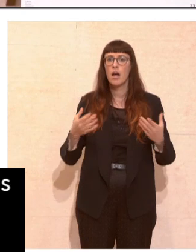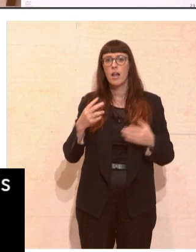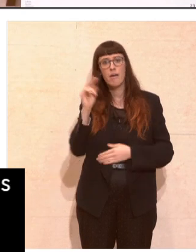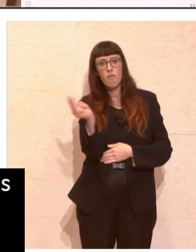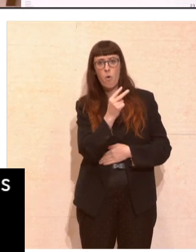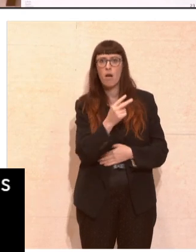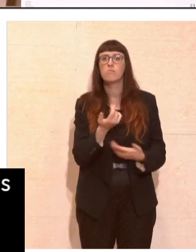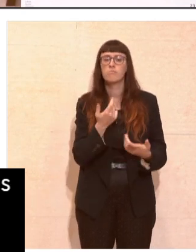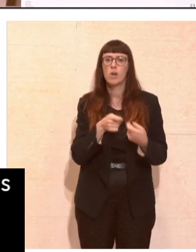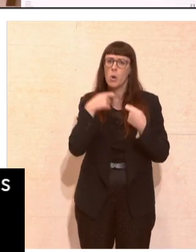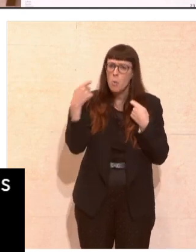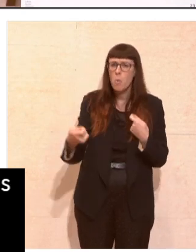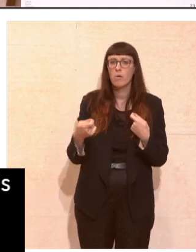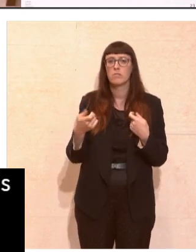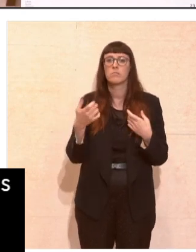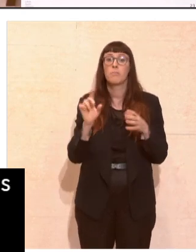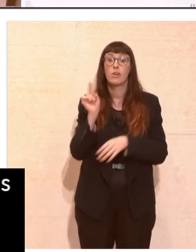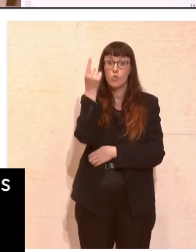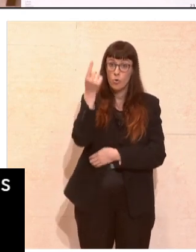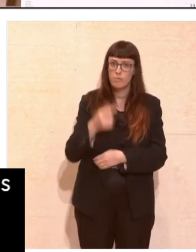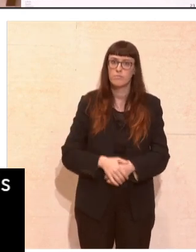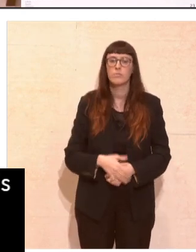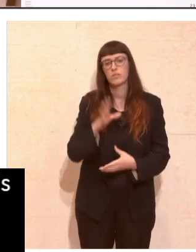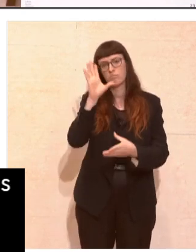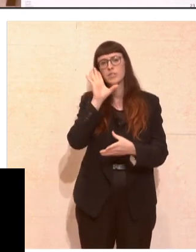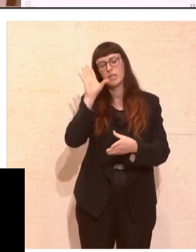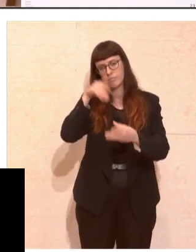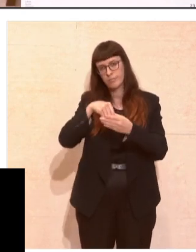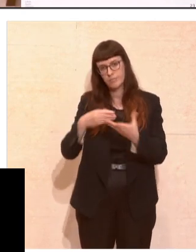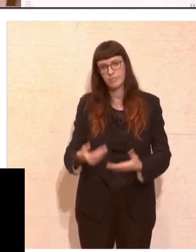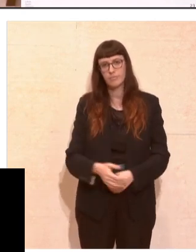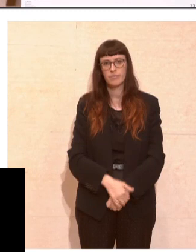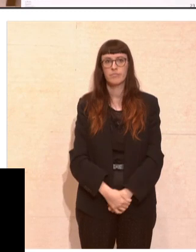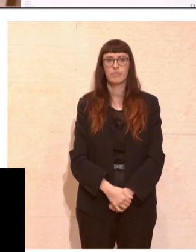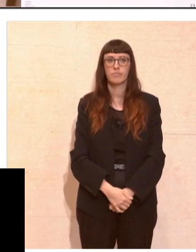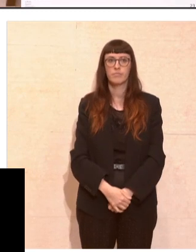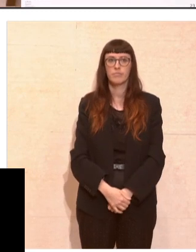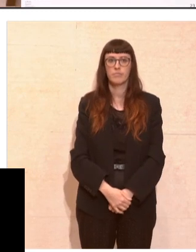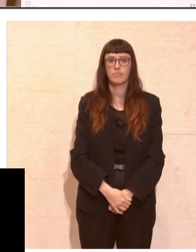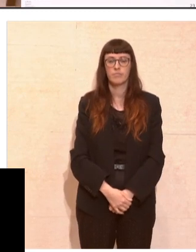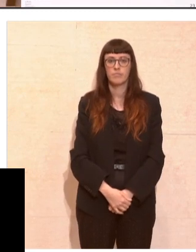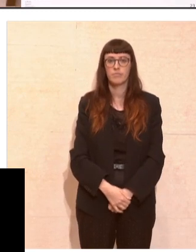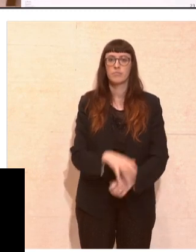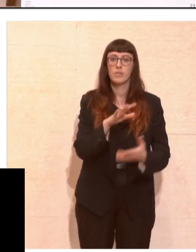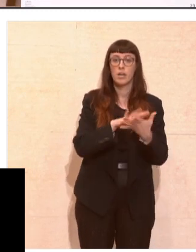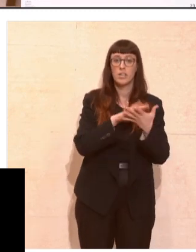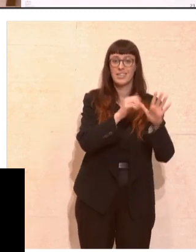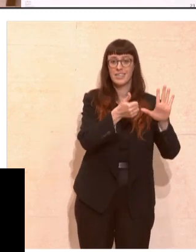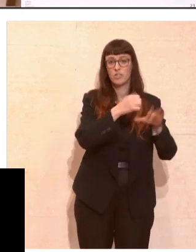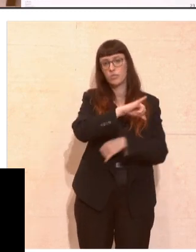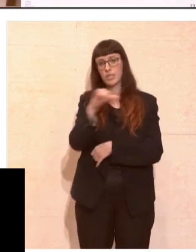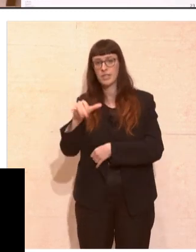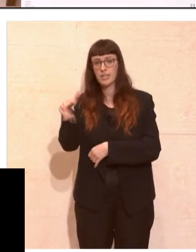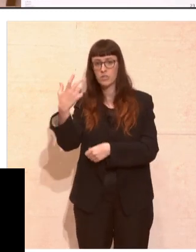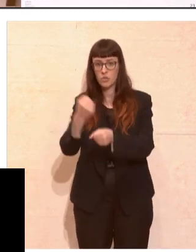heures, qui inclut évidemment les siestes. Ici, on a nos 6-13 ans qui ne font plus de sieste,